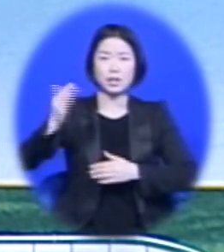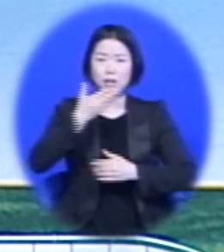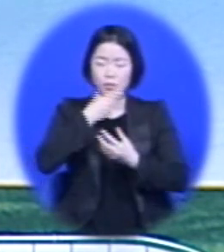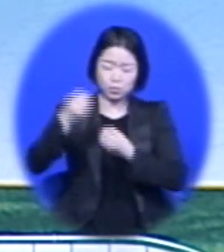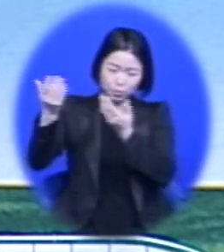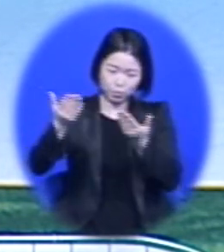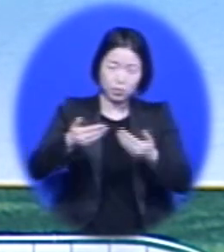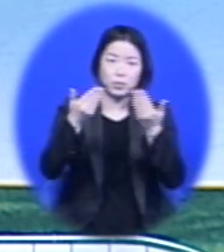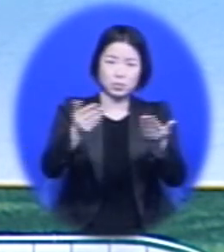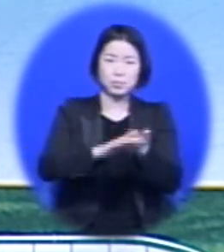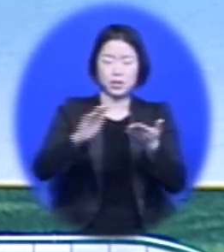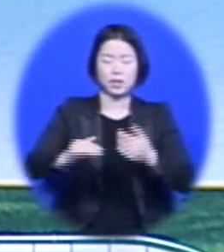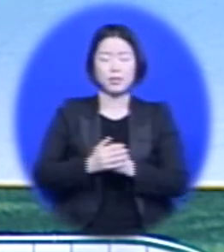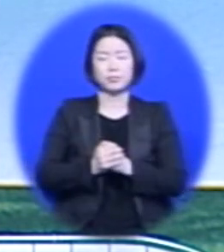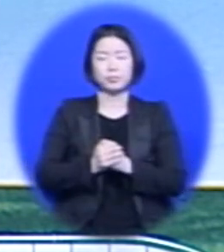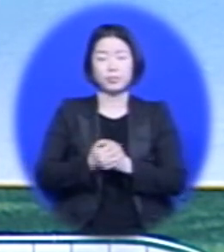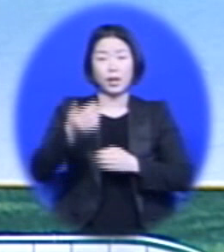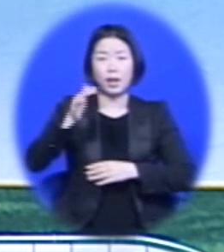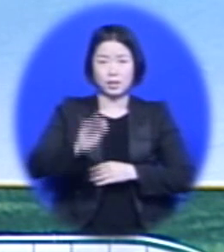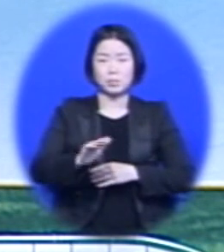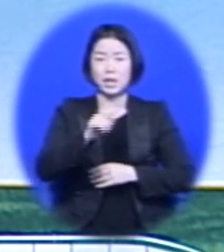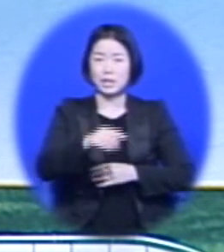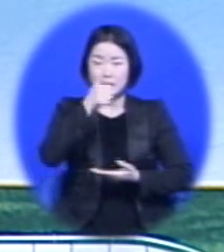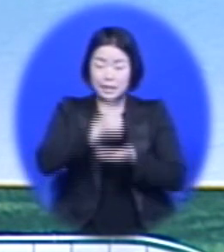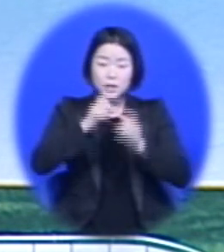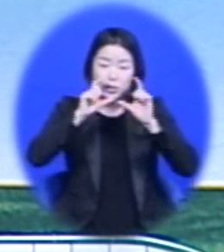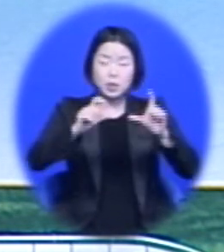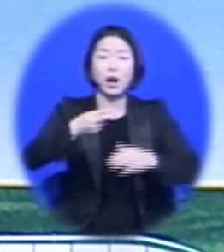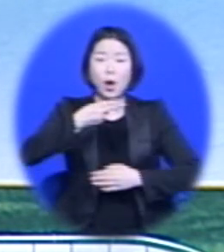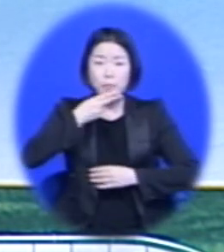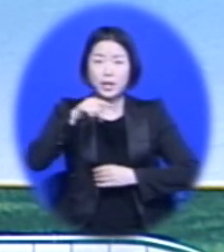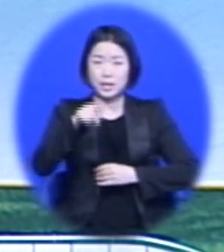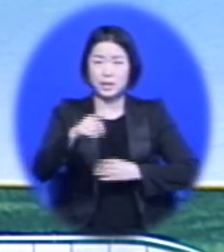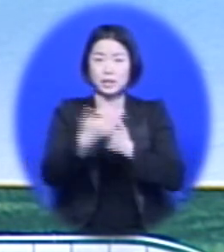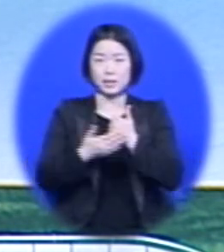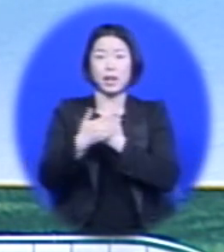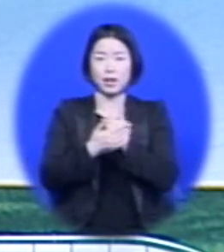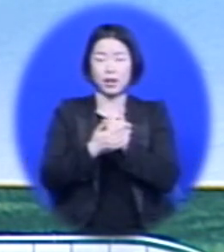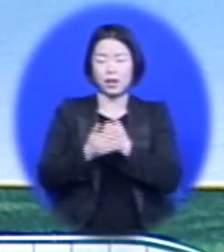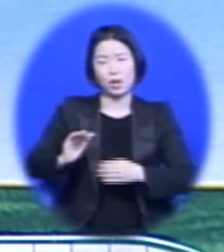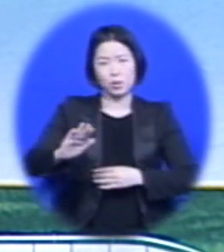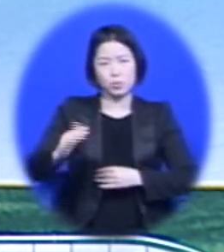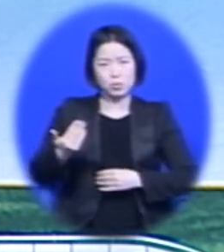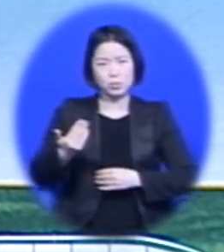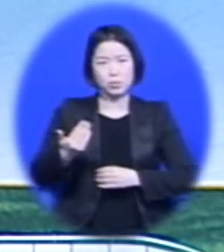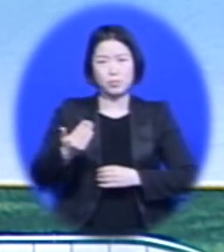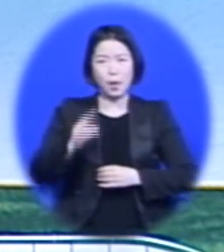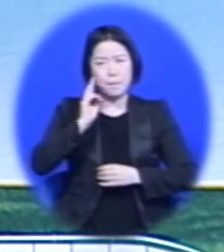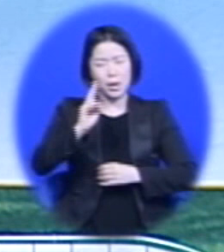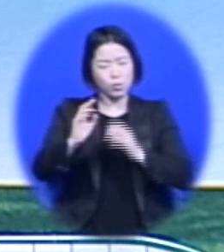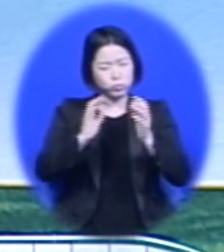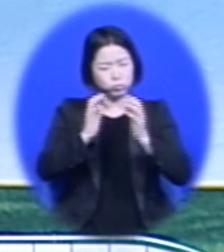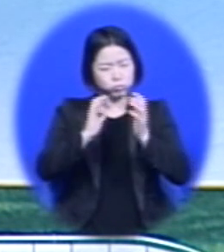축복합니다. 네. 그러나 이 정죄함이 없다는 이 은혜가 요즘에 아주